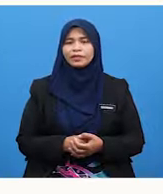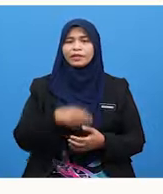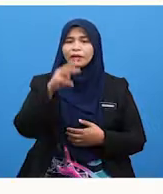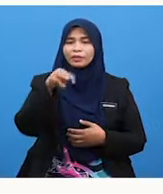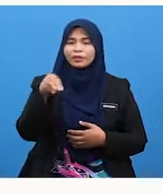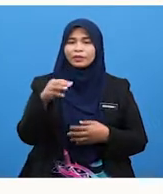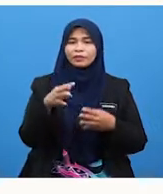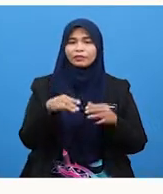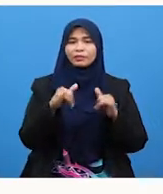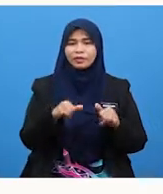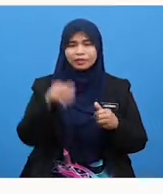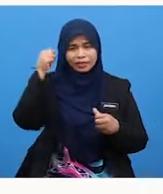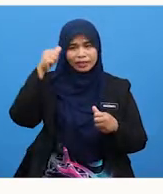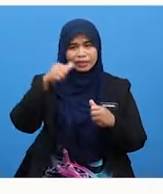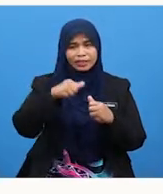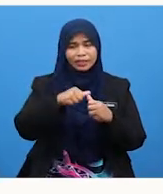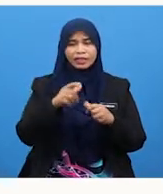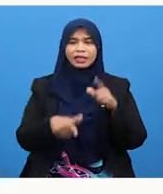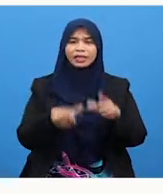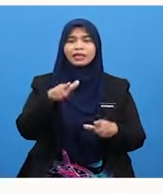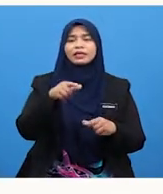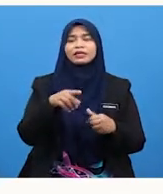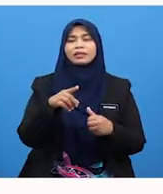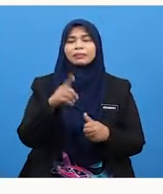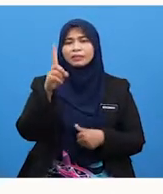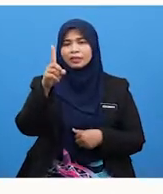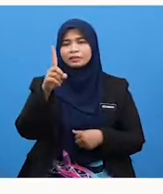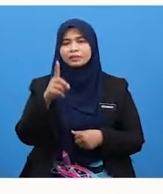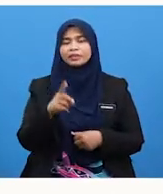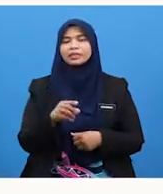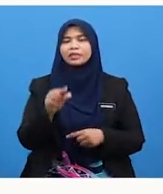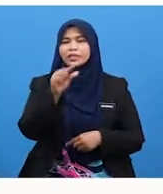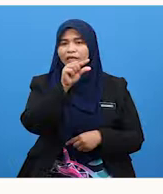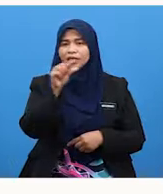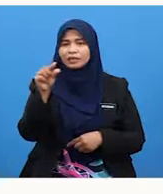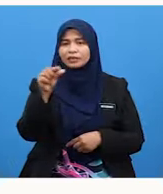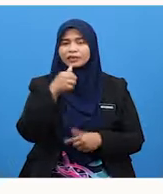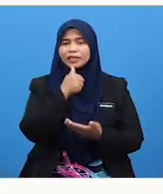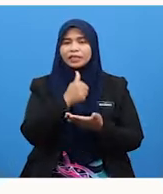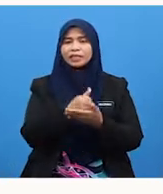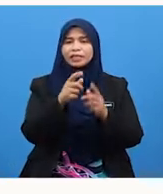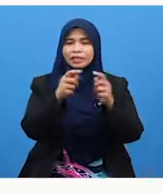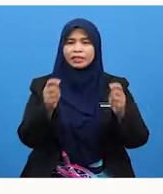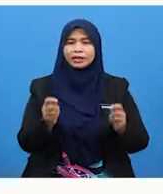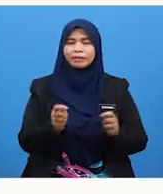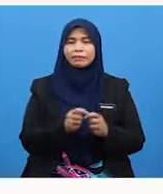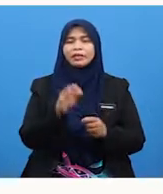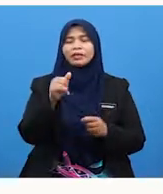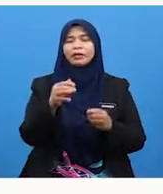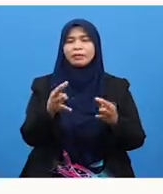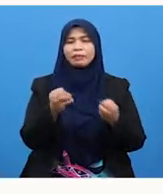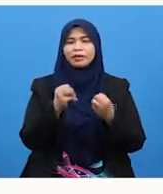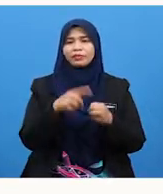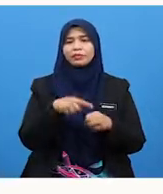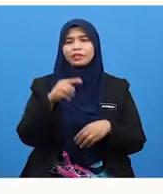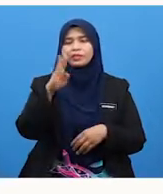Murid-murid masih ingat lagikah langkah pertama iaitu gariskan nilai tempat yang hendak